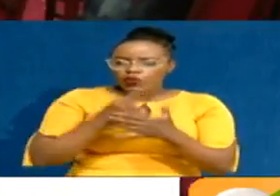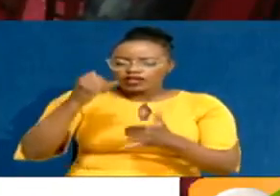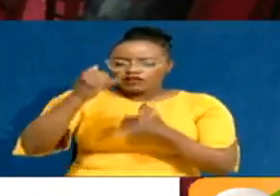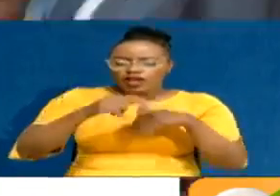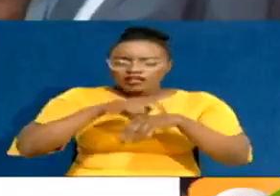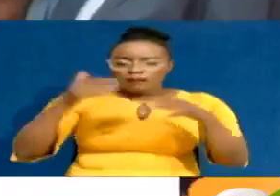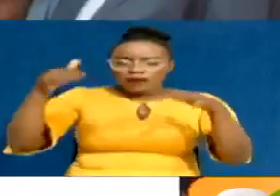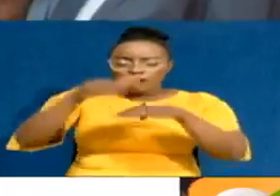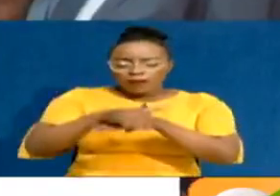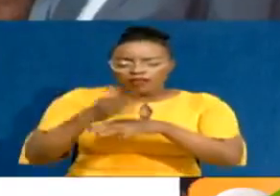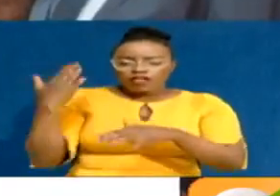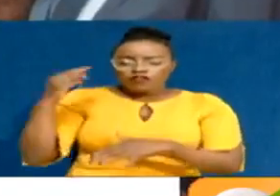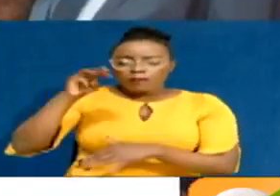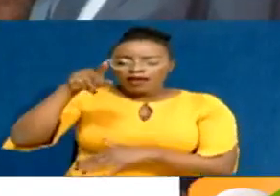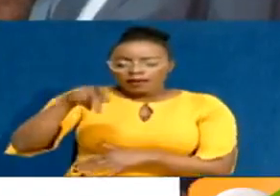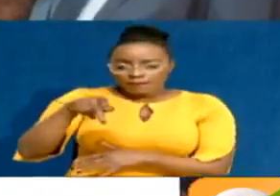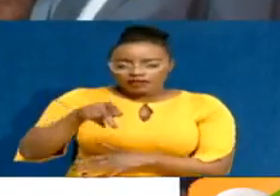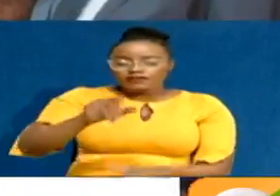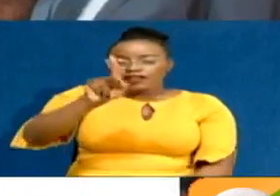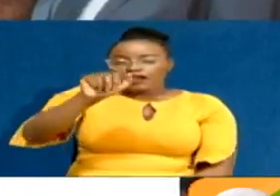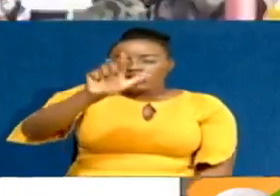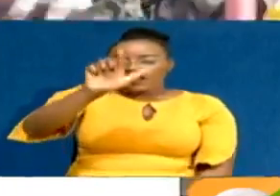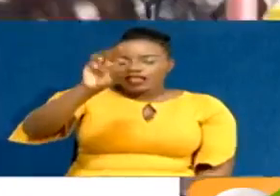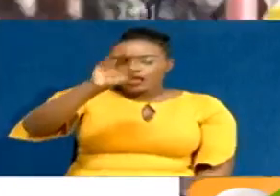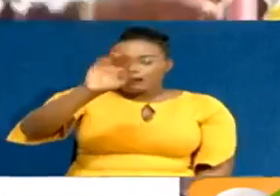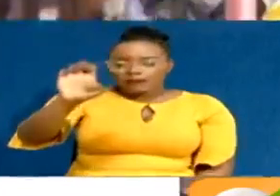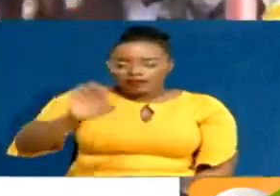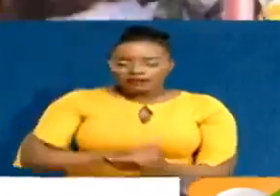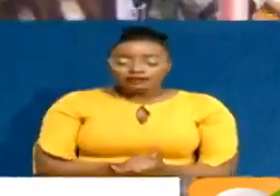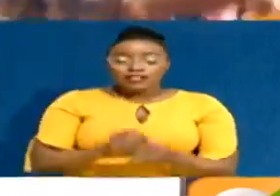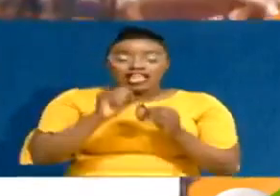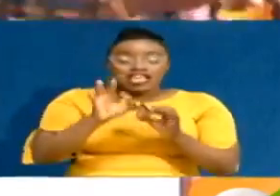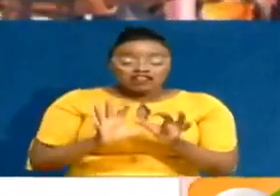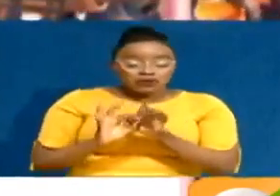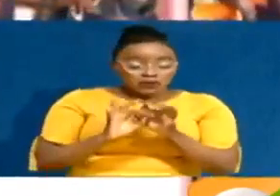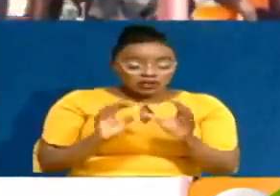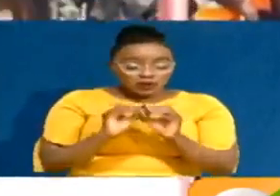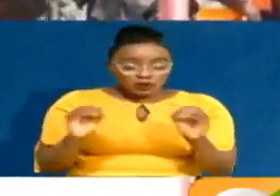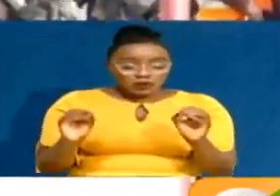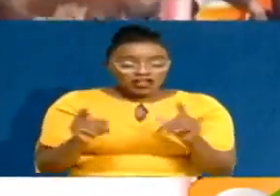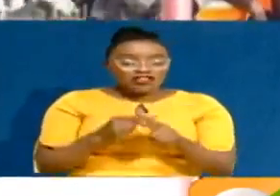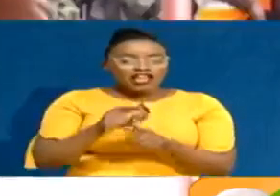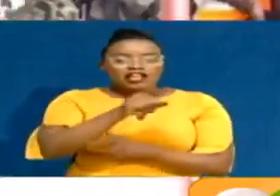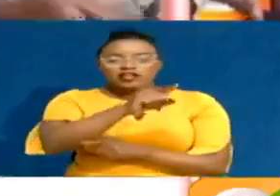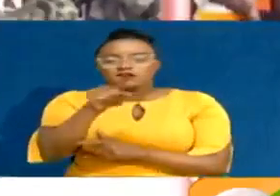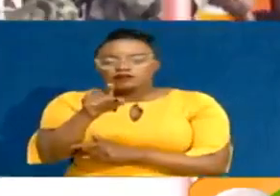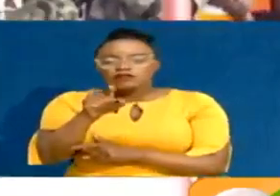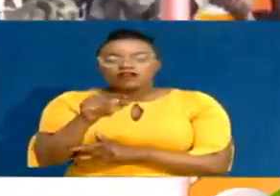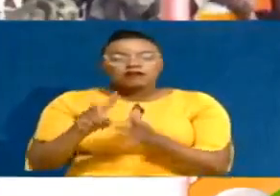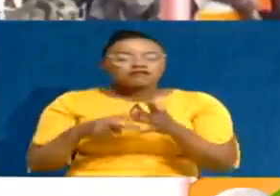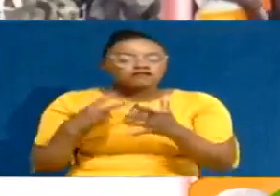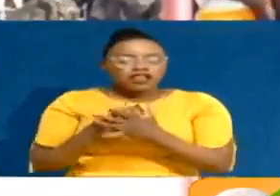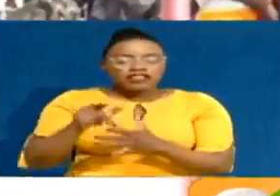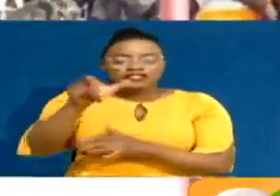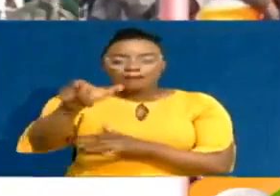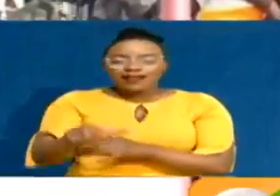lililopita wakati wa mazishi aliyekuwa mbunge wa Kibwezi Kalembe Ndile. Mkikosa kushikana mtakuwa mtashindwa